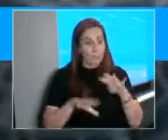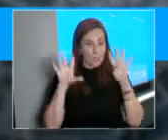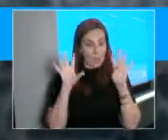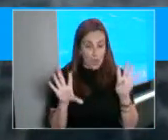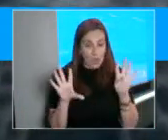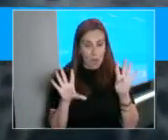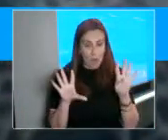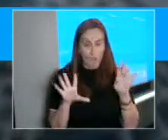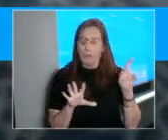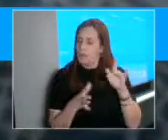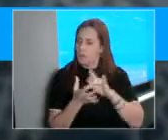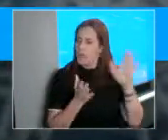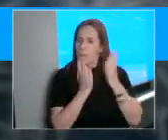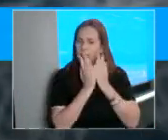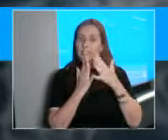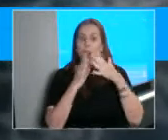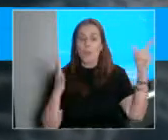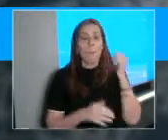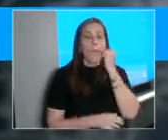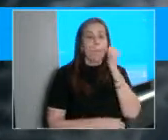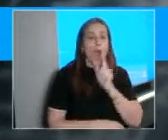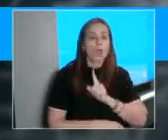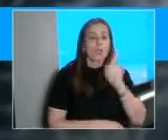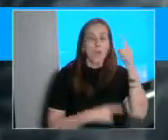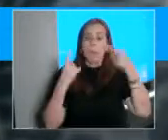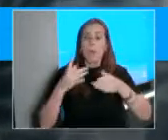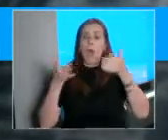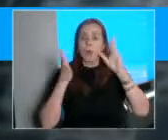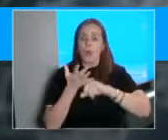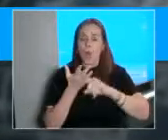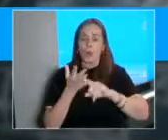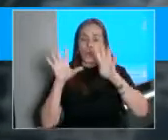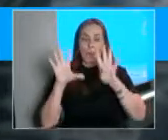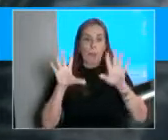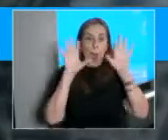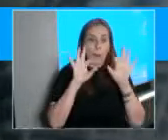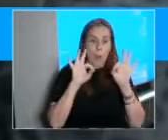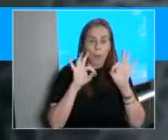1949, נוכחותה בבית הכנסת הגדול במוסקבה בימים הנוראים בספטמבר-אוקטובר